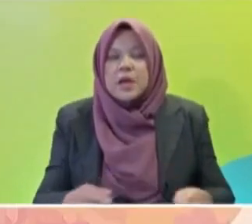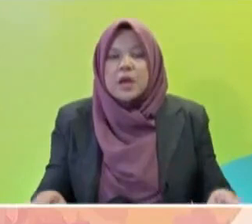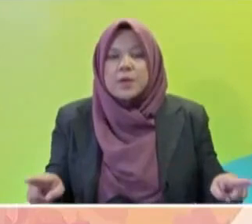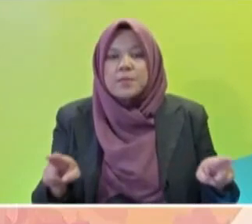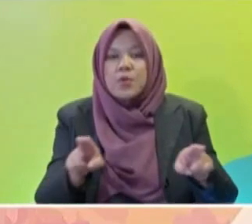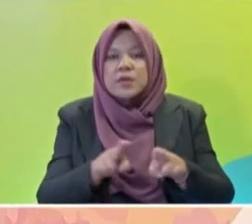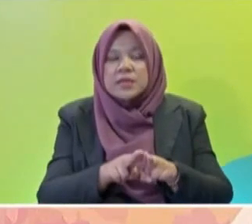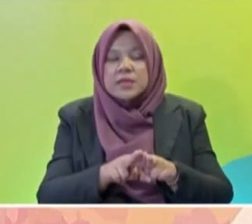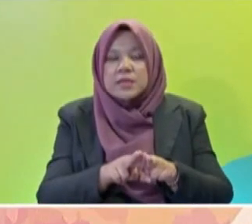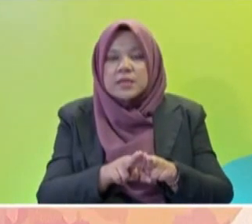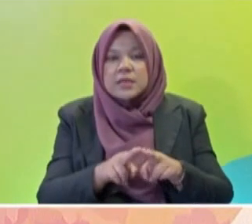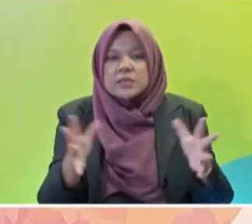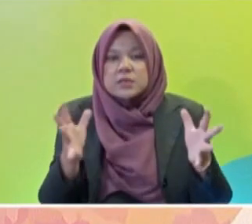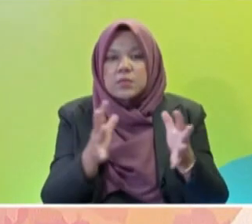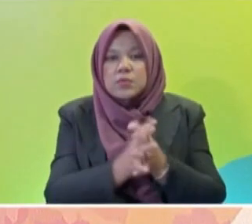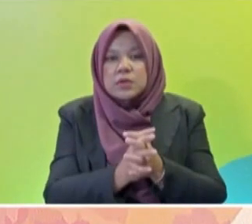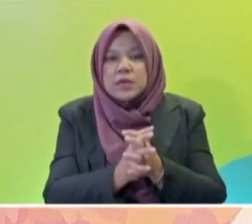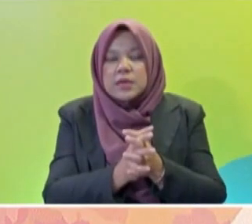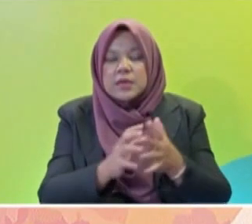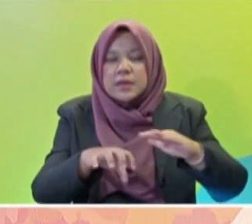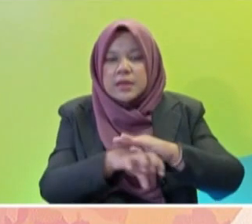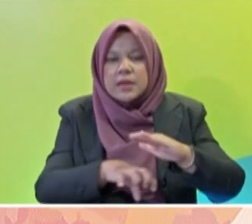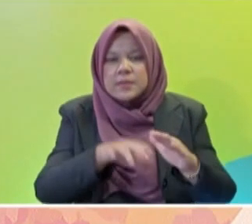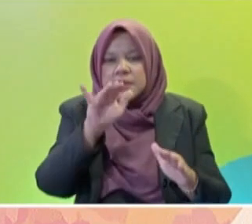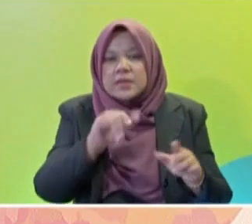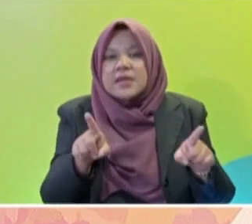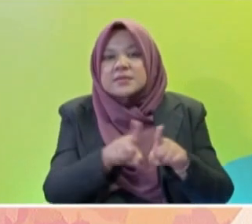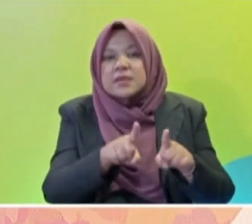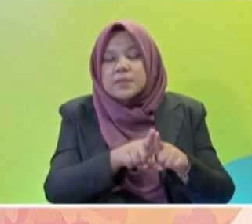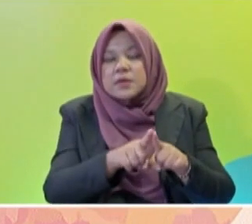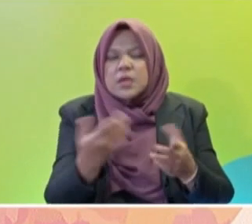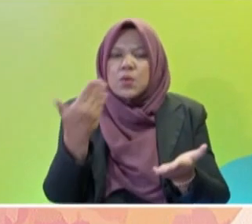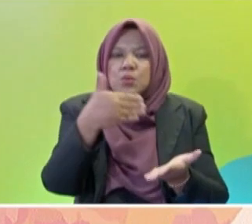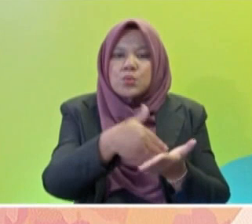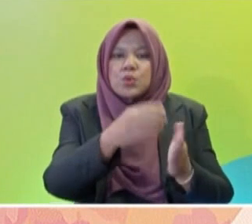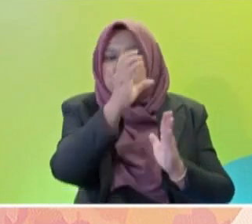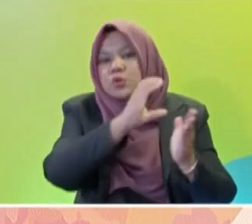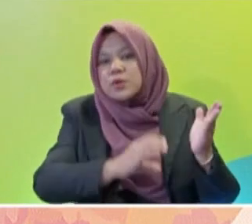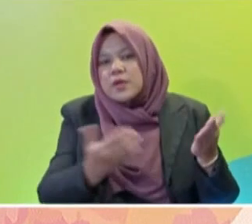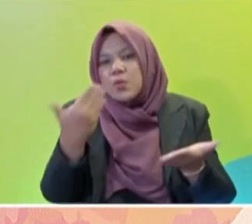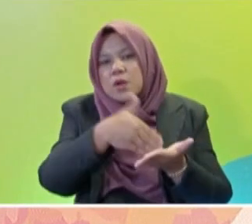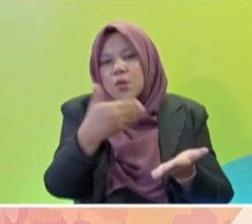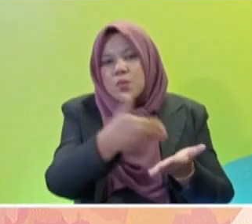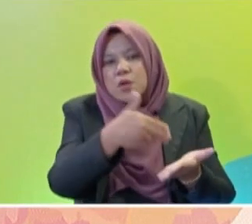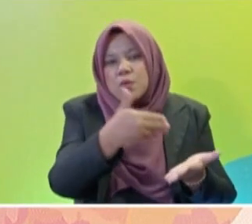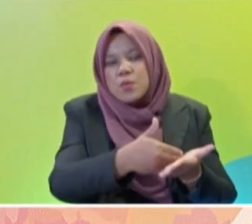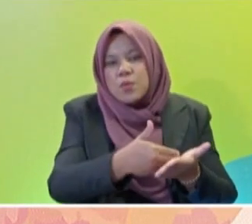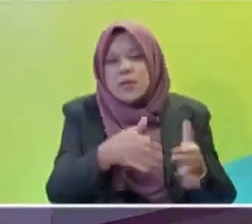yang serupa contohnya corak yang sama corak yang berulang dengan bentuk yang sama